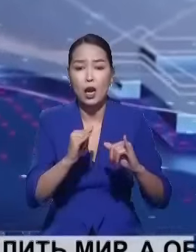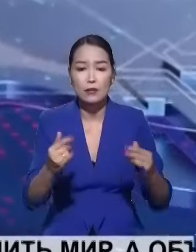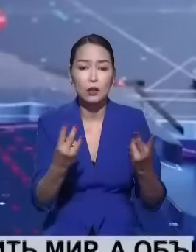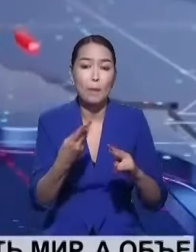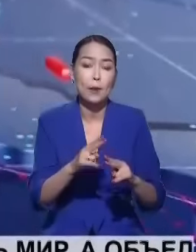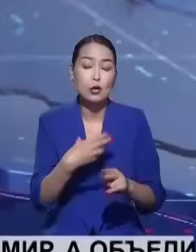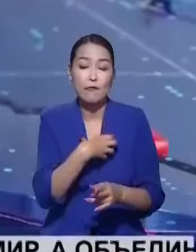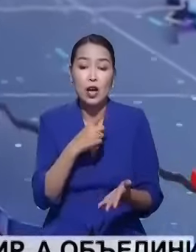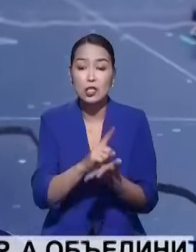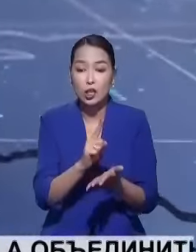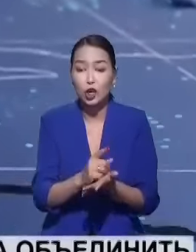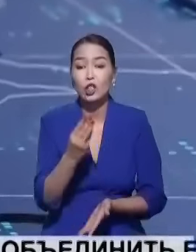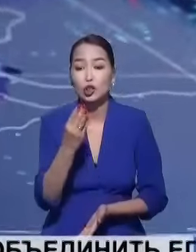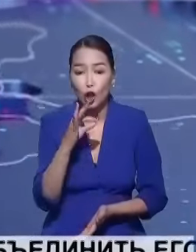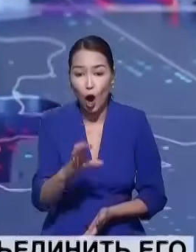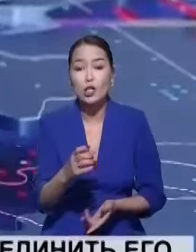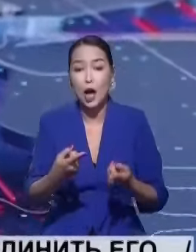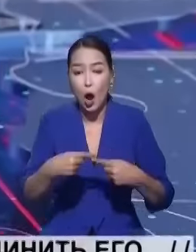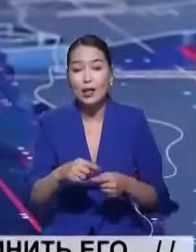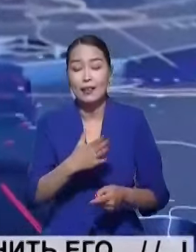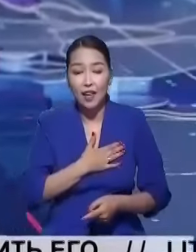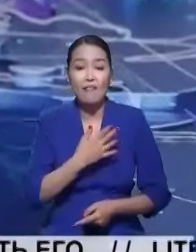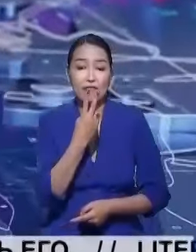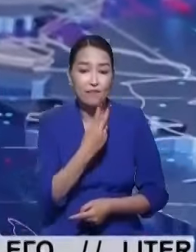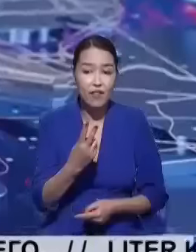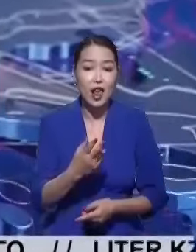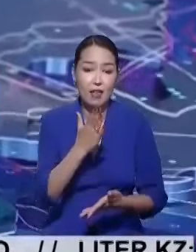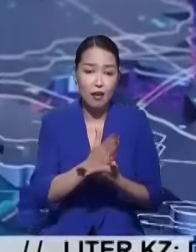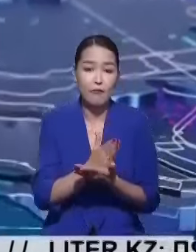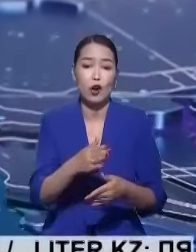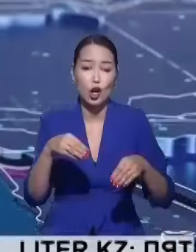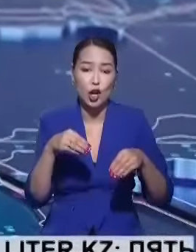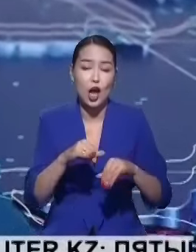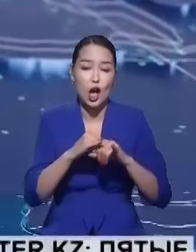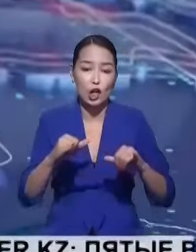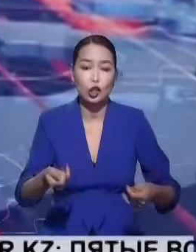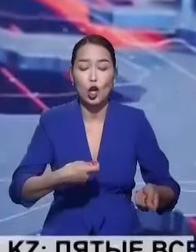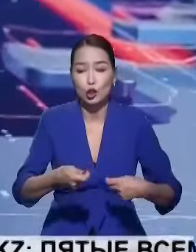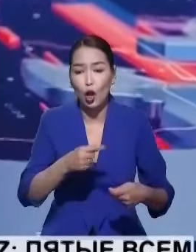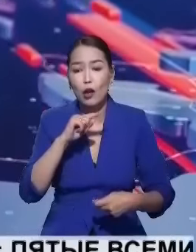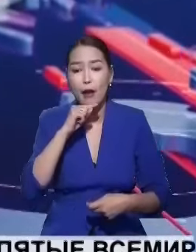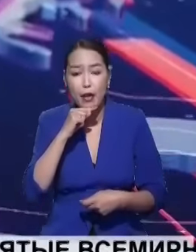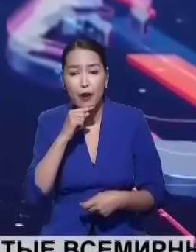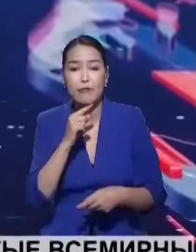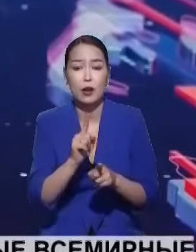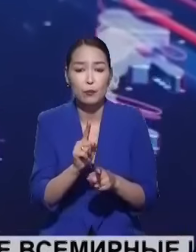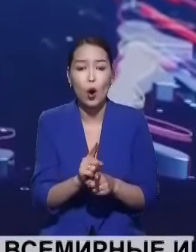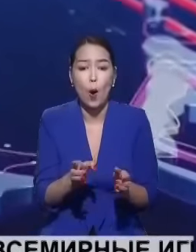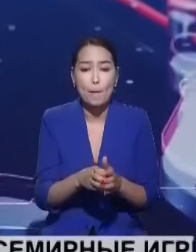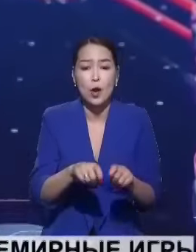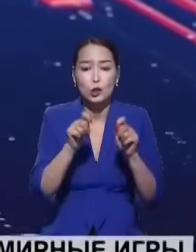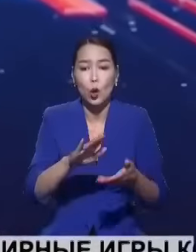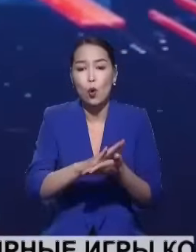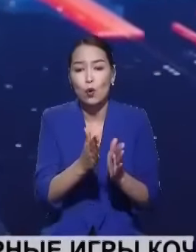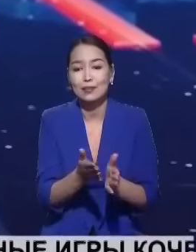Поэтому важными задачами Шанхайской организации, на наш взгляд, являются расширение торгово-экономической кооперации, создание условий